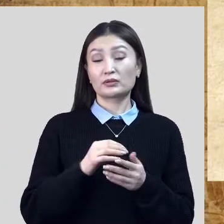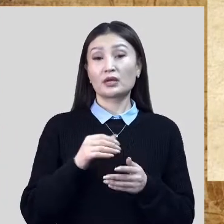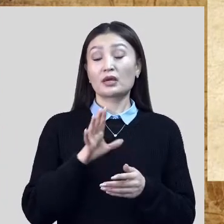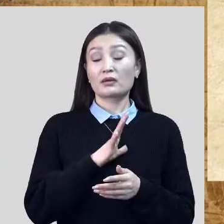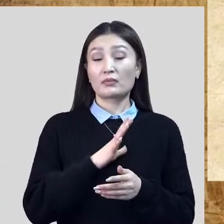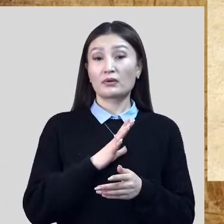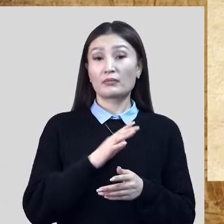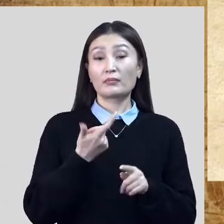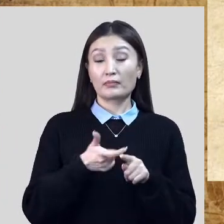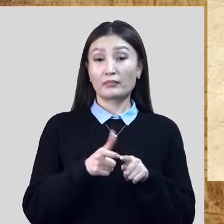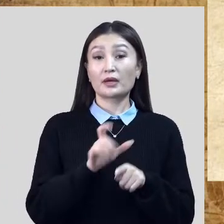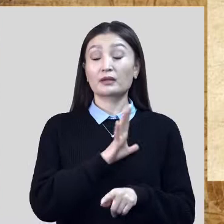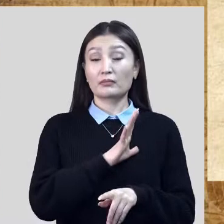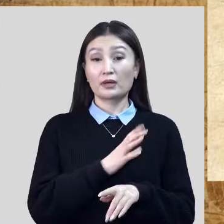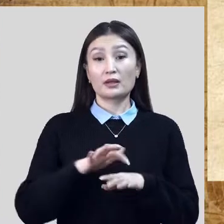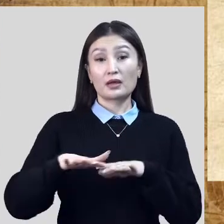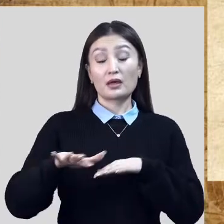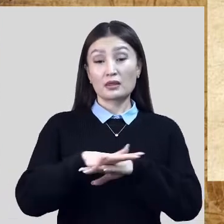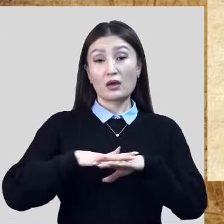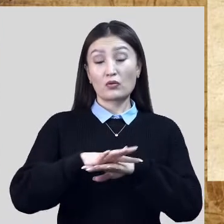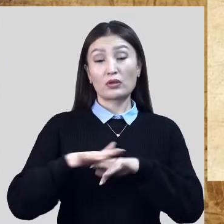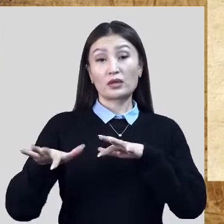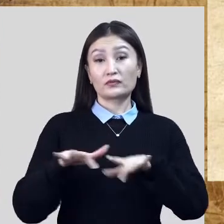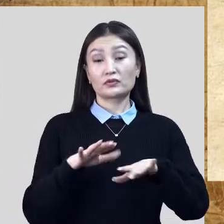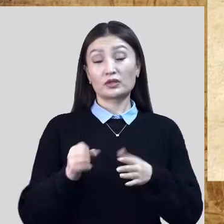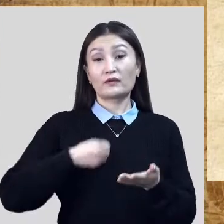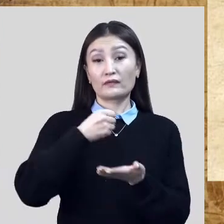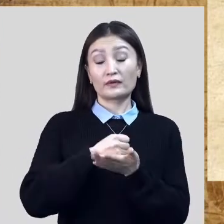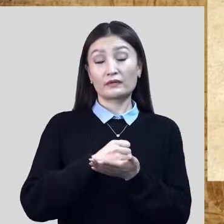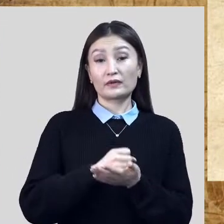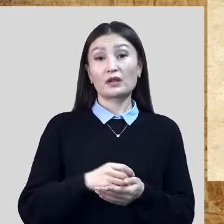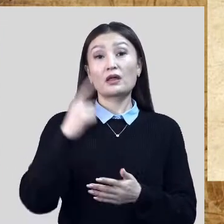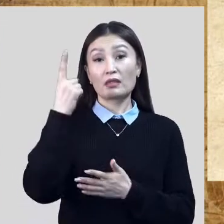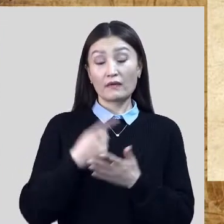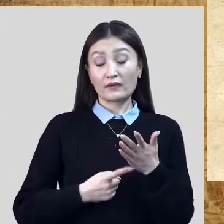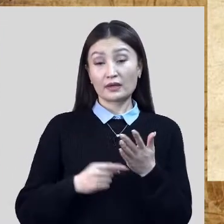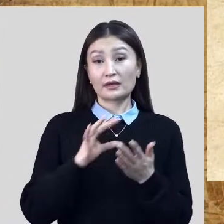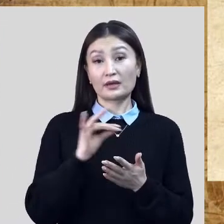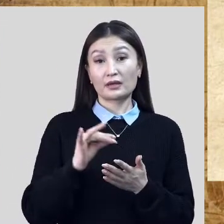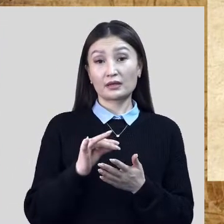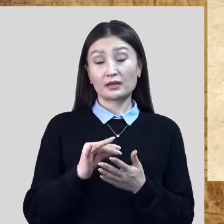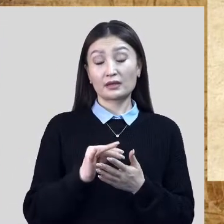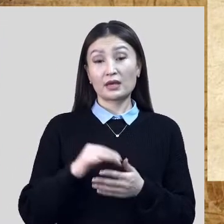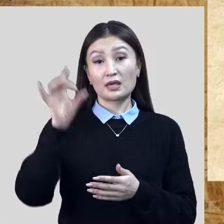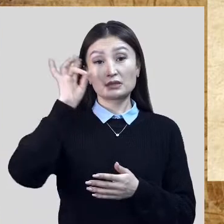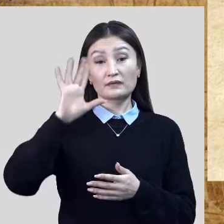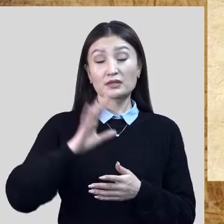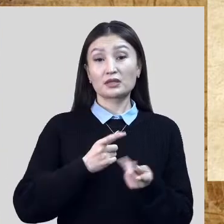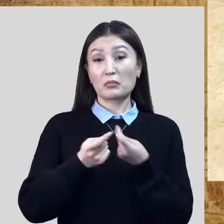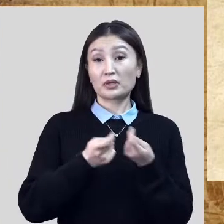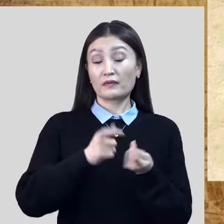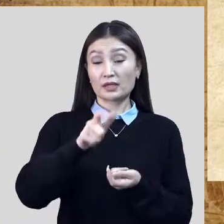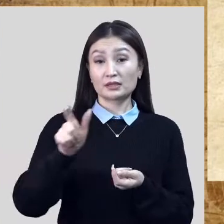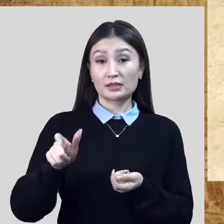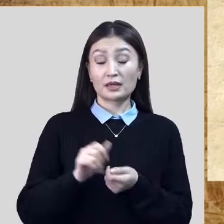истинно народное движение, которое выдвинуло из своих рядов доверенных и повсеместно известных